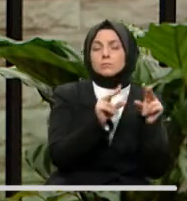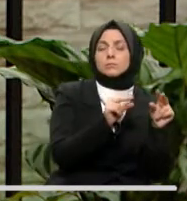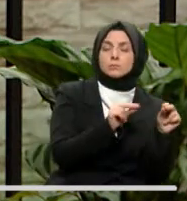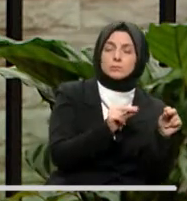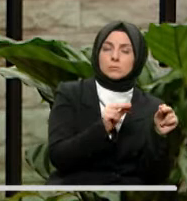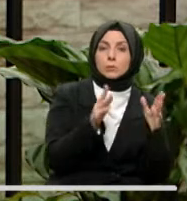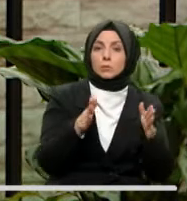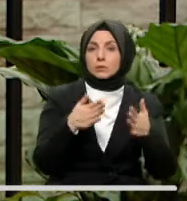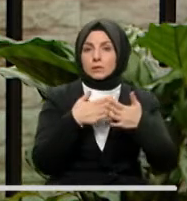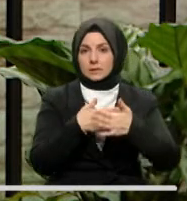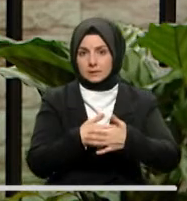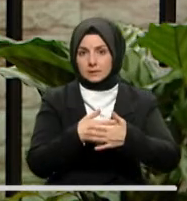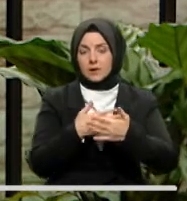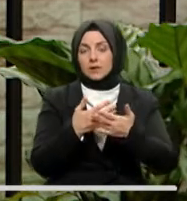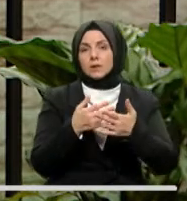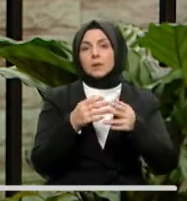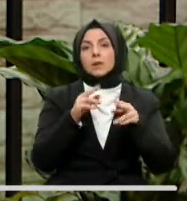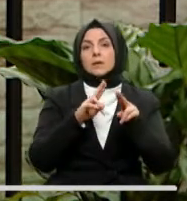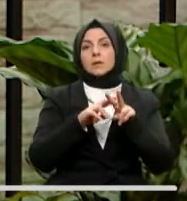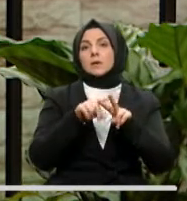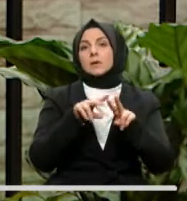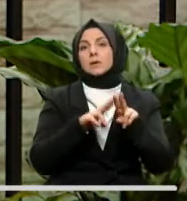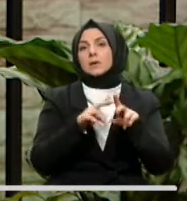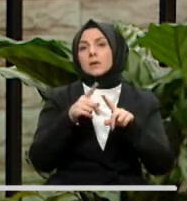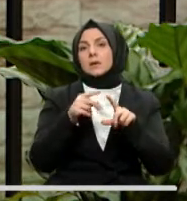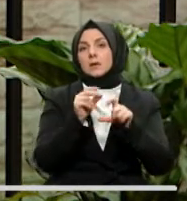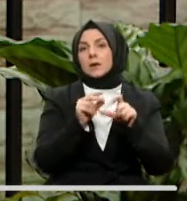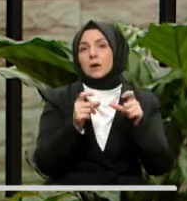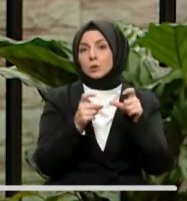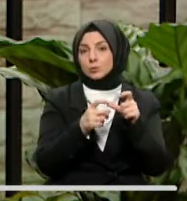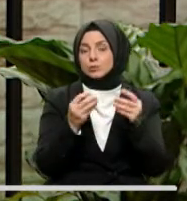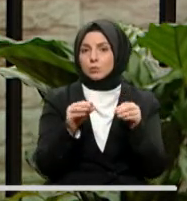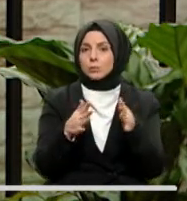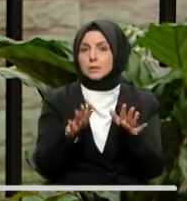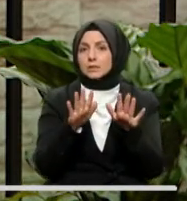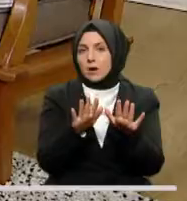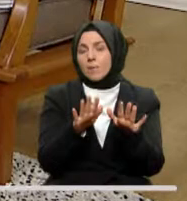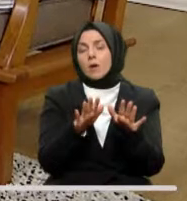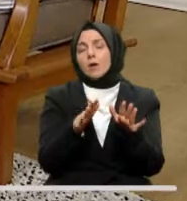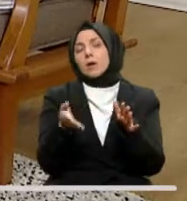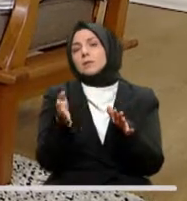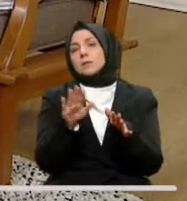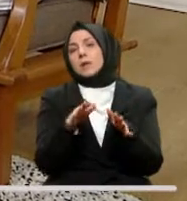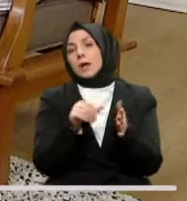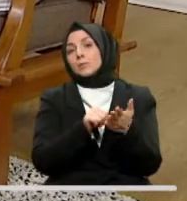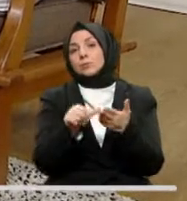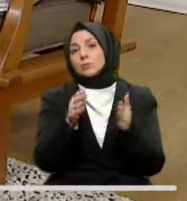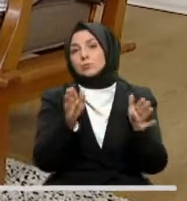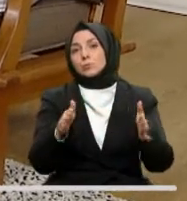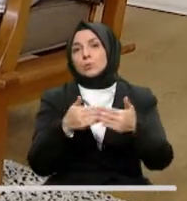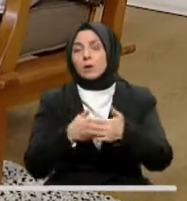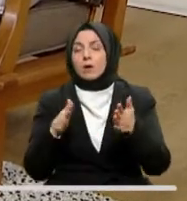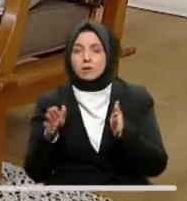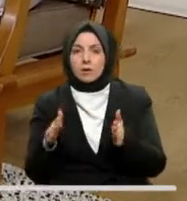olabilir ama bulunduğumuz yaşadığımız mekanlarda Oturma odasında mutfakta Diğer alanlarda bütün saksı bitkileri kullanabiliriz olarak da çok